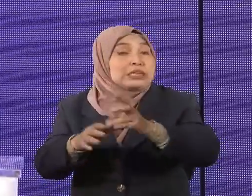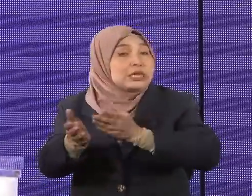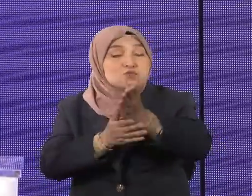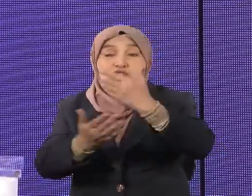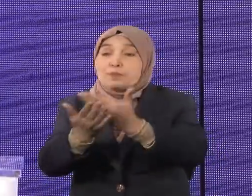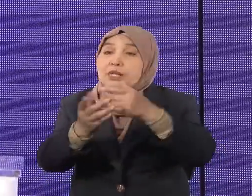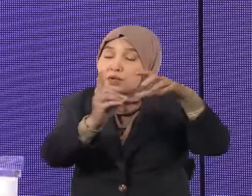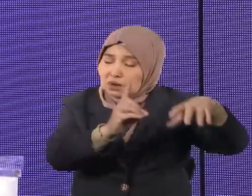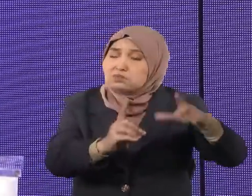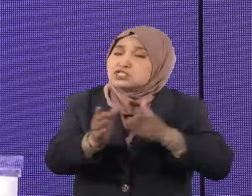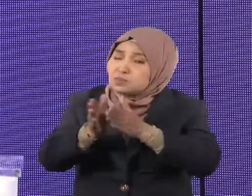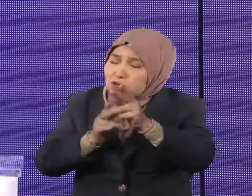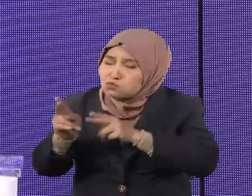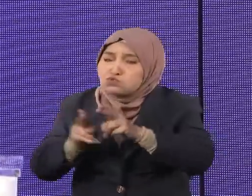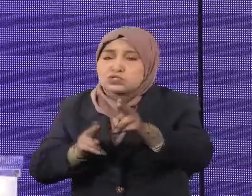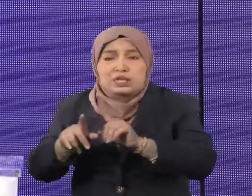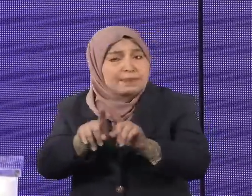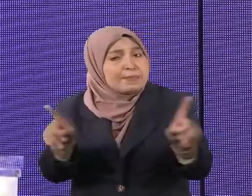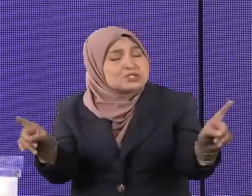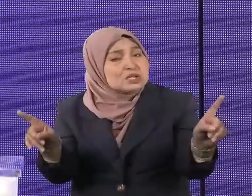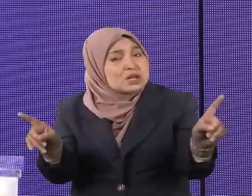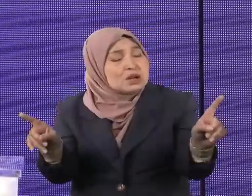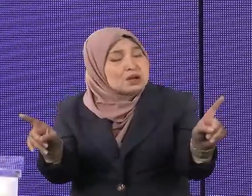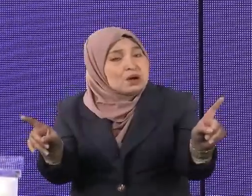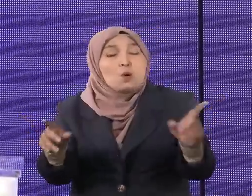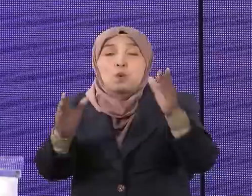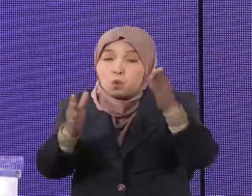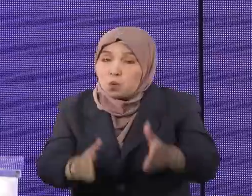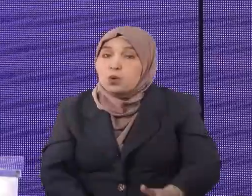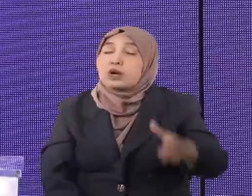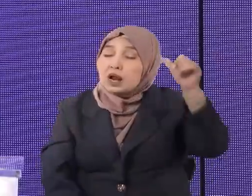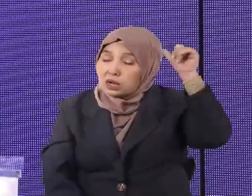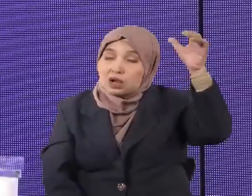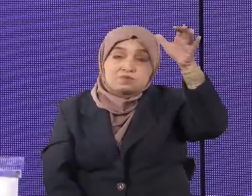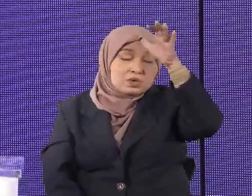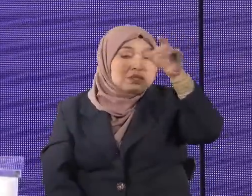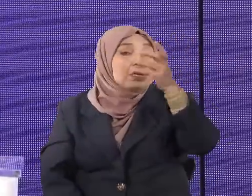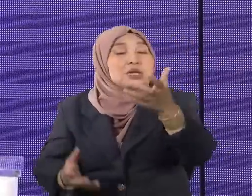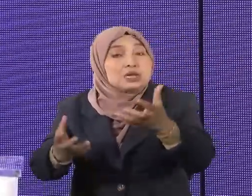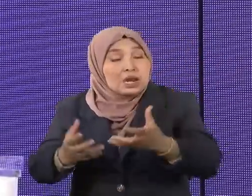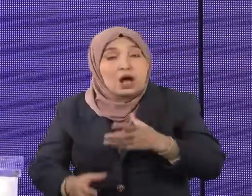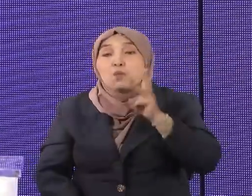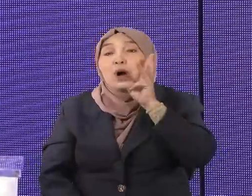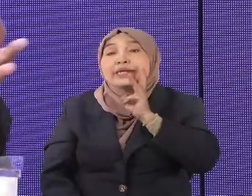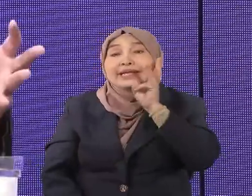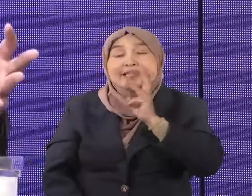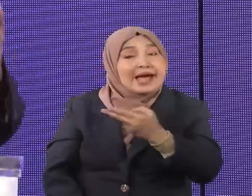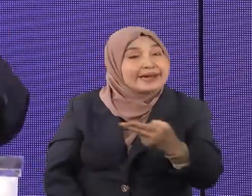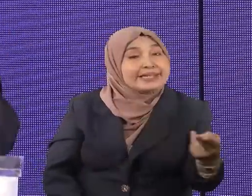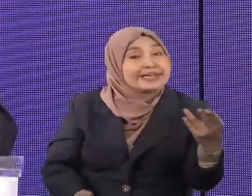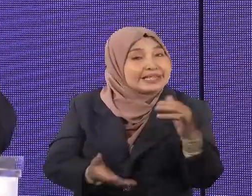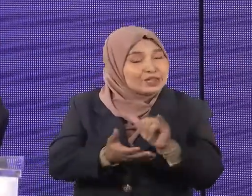Kena berusaha juga. Tetapi bezanya apa? Yang orang kafir ini dia nakkan wanita, harta semuanya